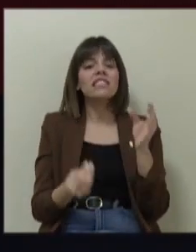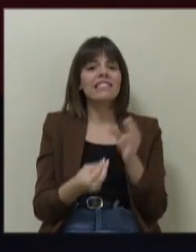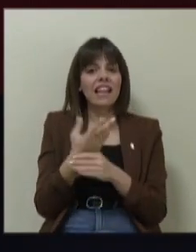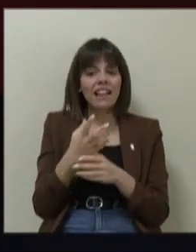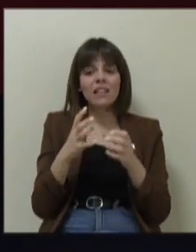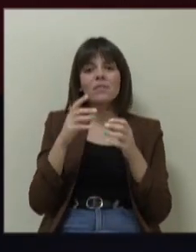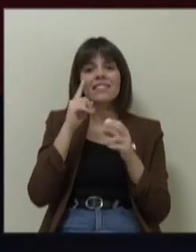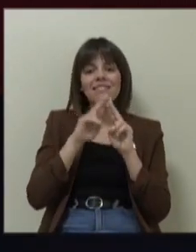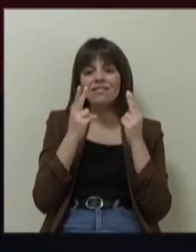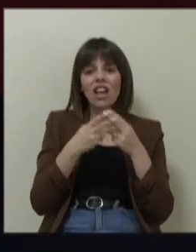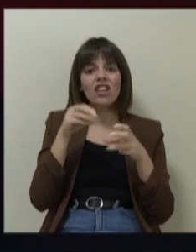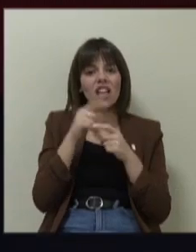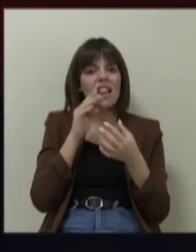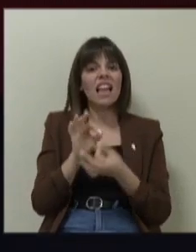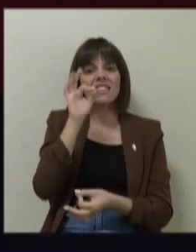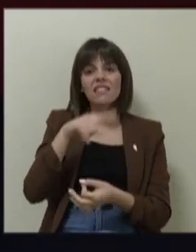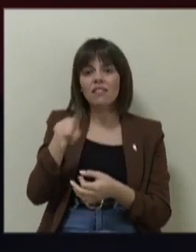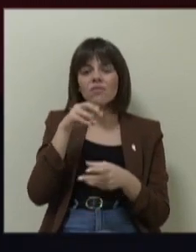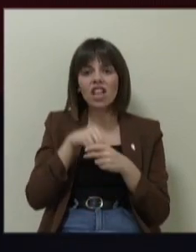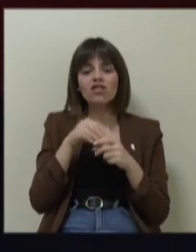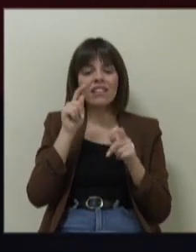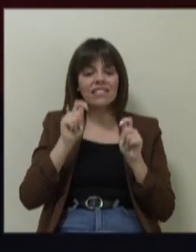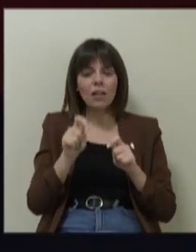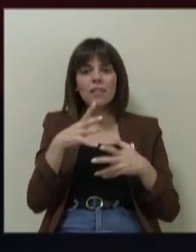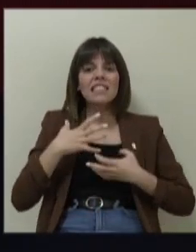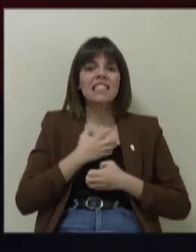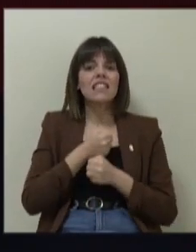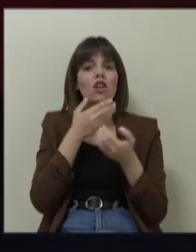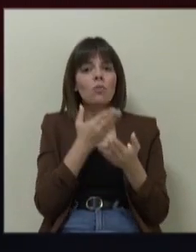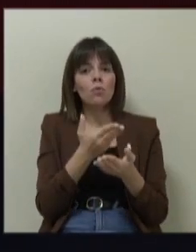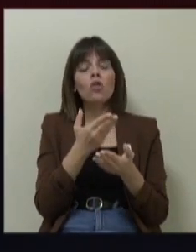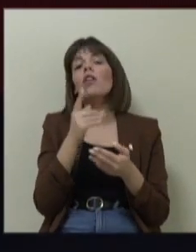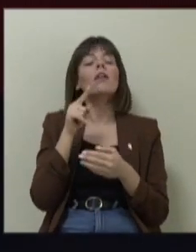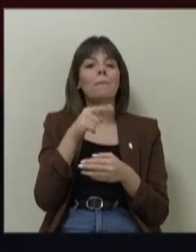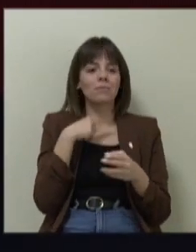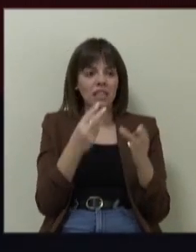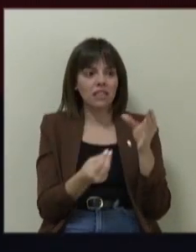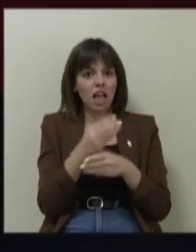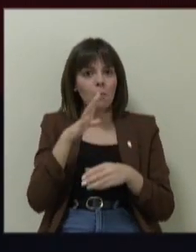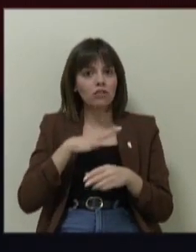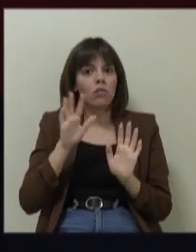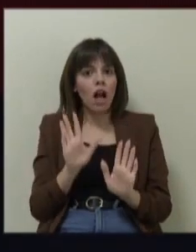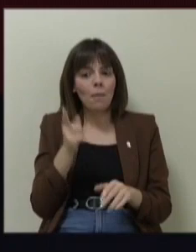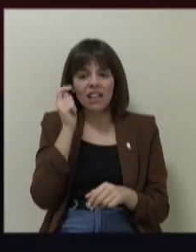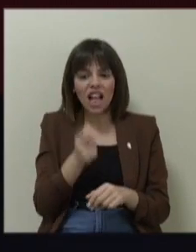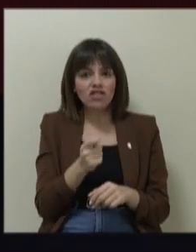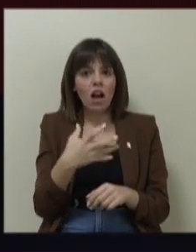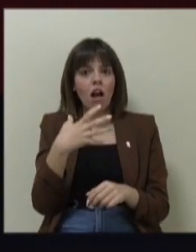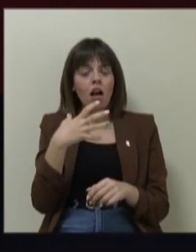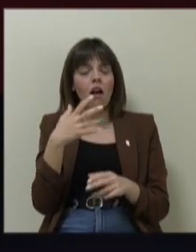insan uygarlığı dediğimiz şeyin sıkıntısı da bu. Bir uygarlık yaratmak istiyoruz ama o uygarlığın asıl kaynağı